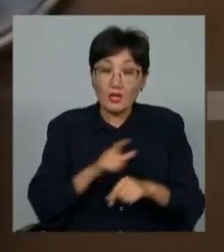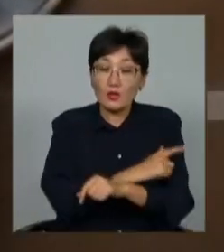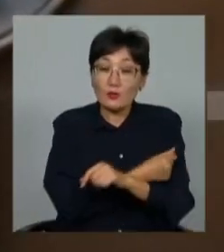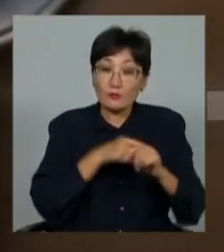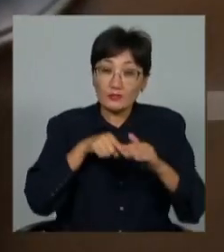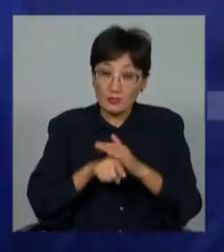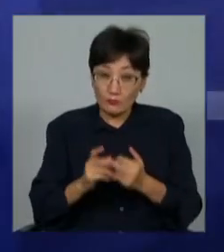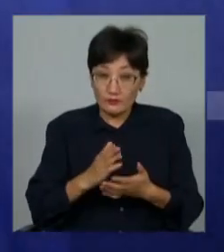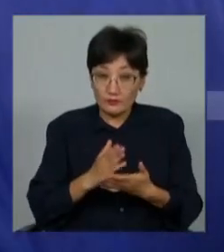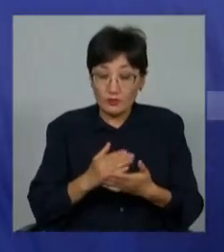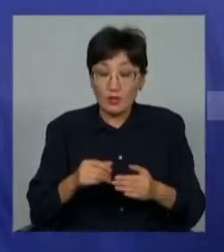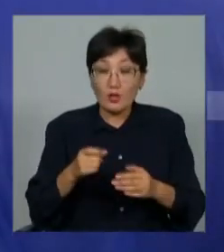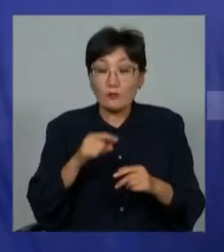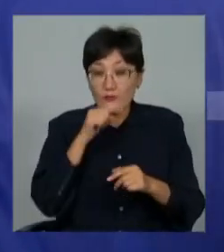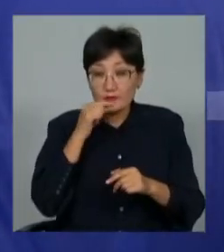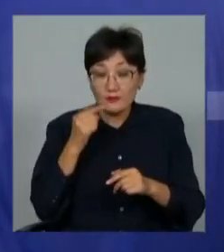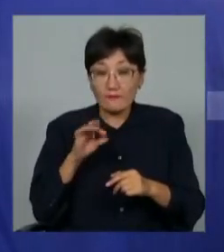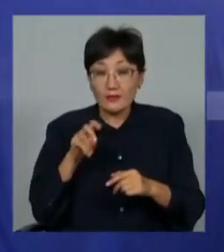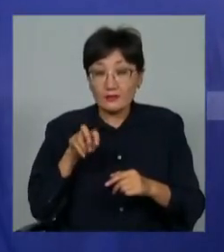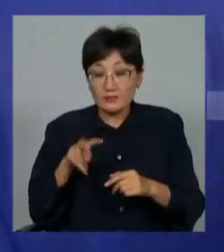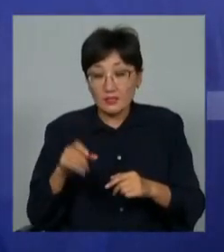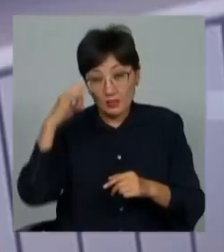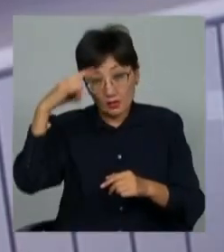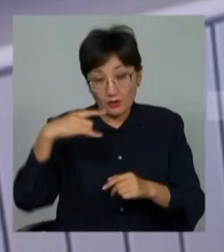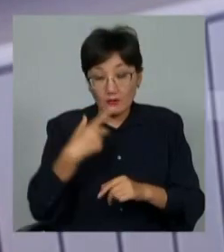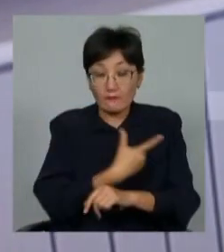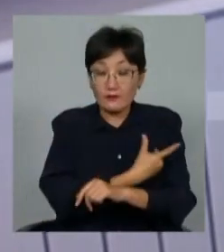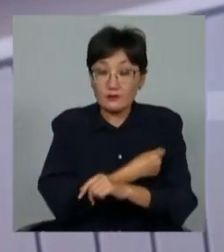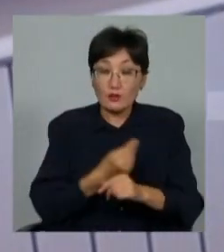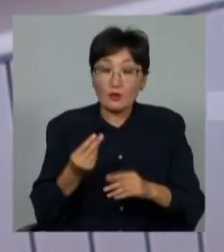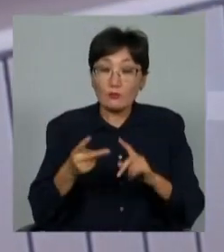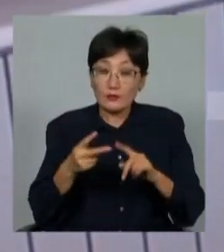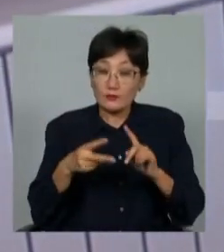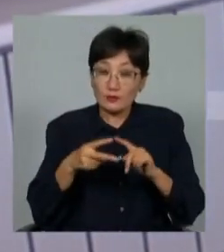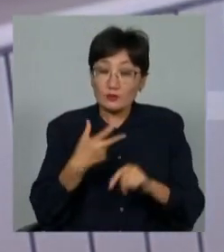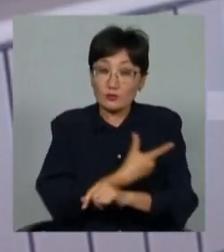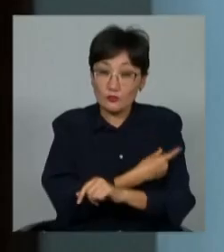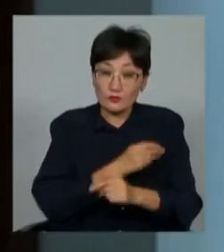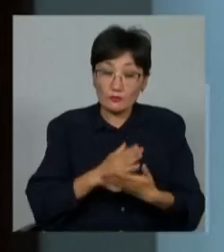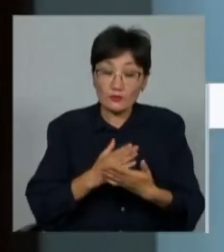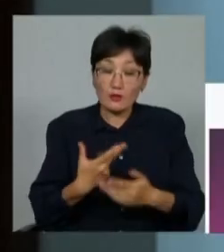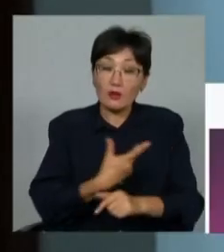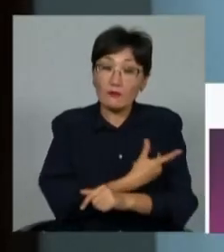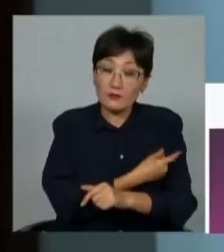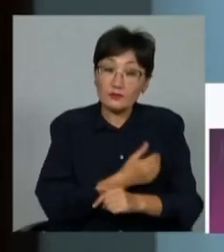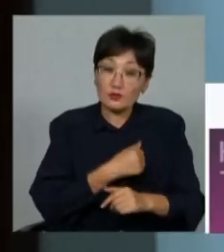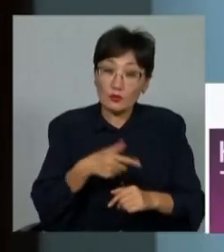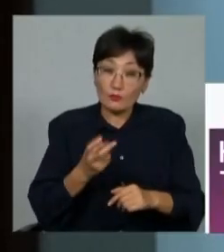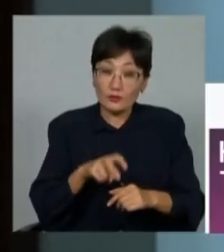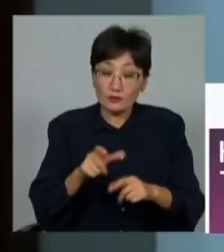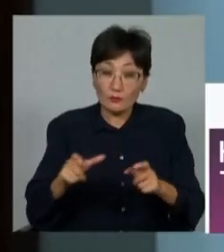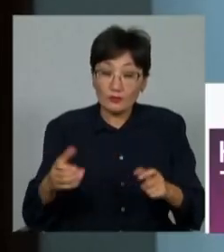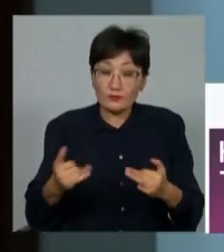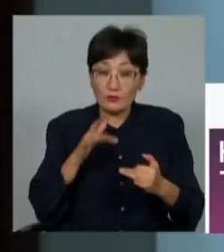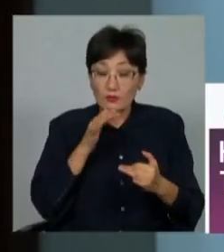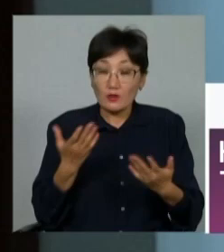емханасында орналасқан. Онда Спутник V, Верасел және отандық Казвак вакцинасының қос дозасы бар. Вакцина алуға келген кісіге бізде қазіргі